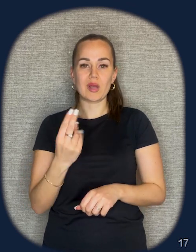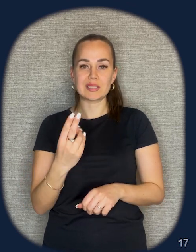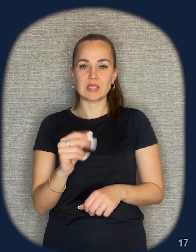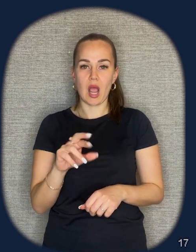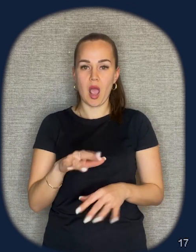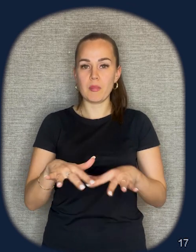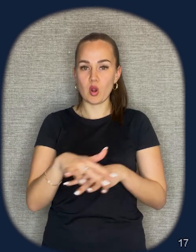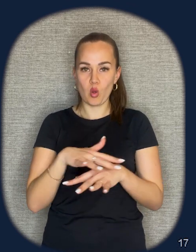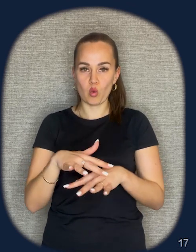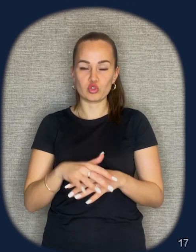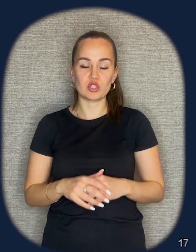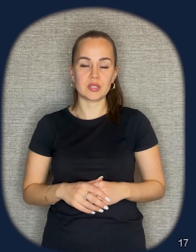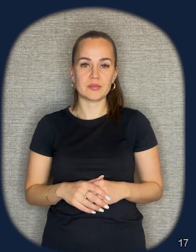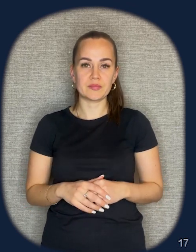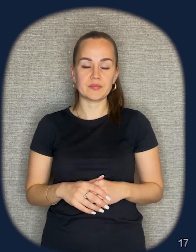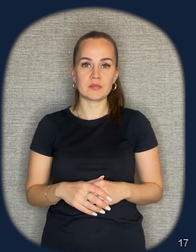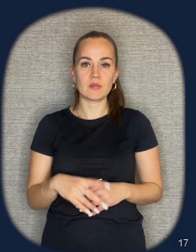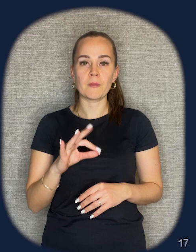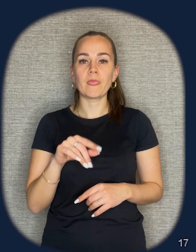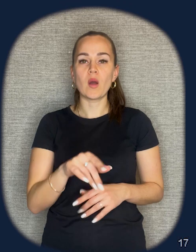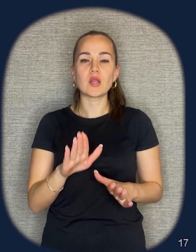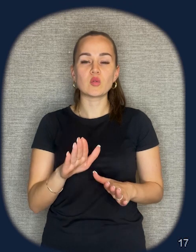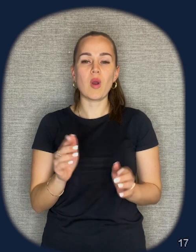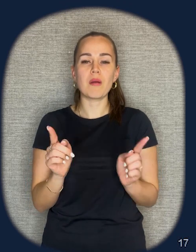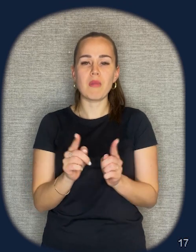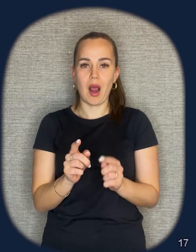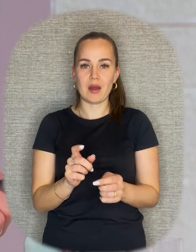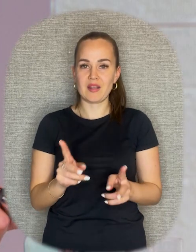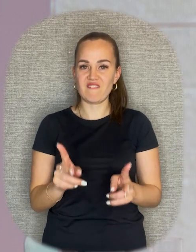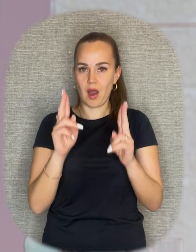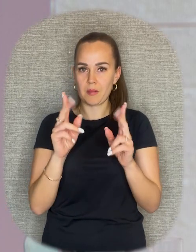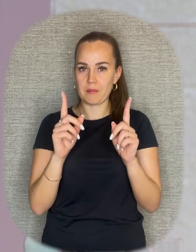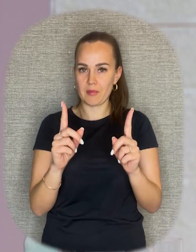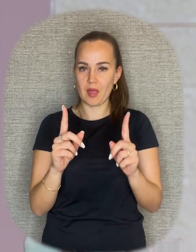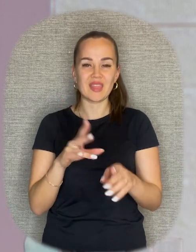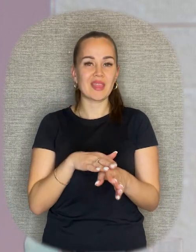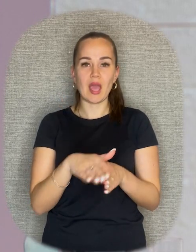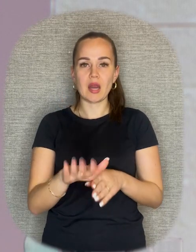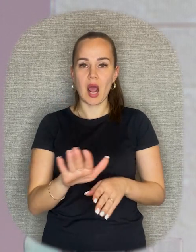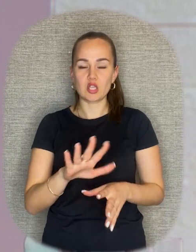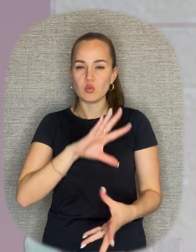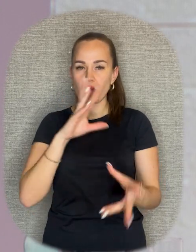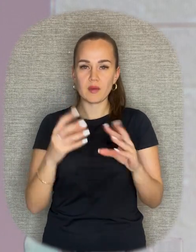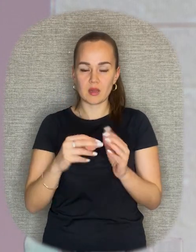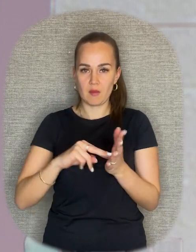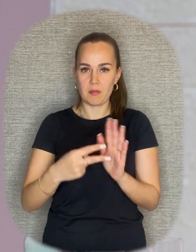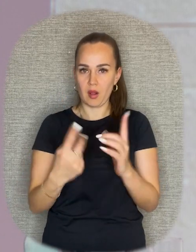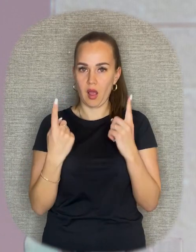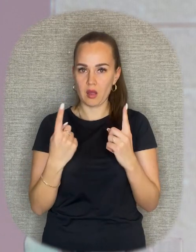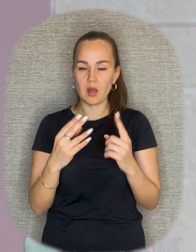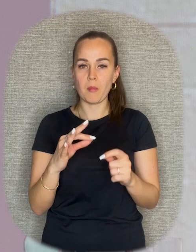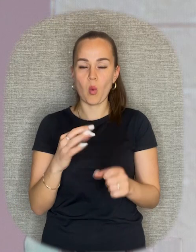фрагмент реализованного проекта это Площадь Революции Троицкая площадь Но на самом деле